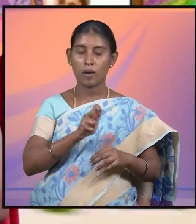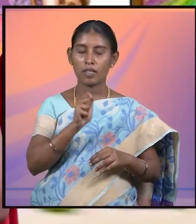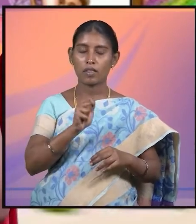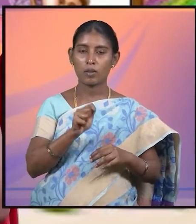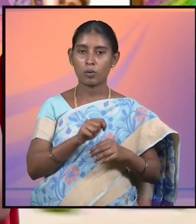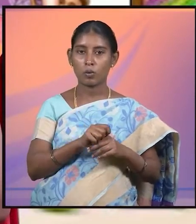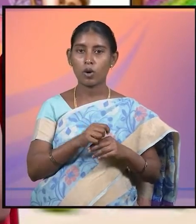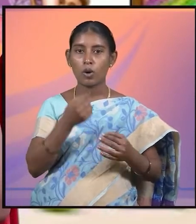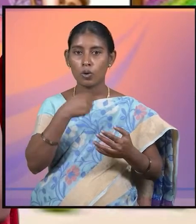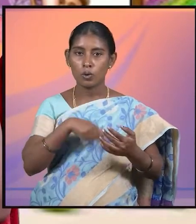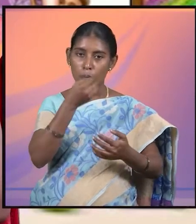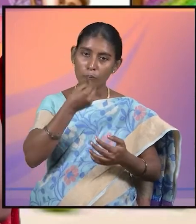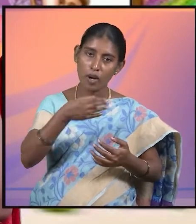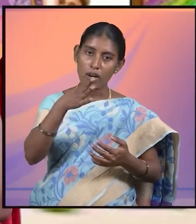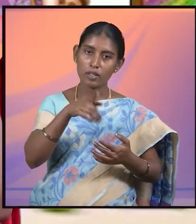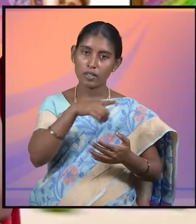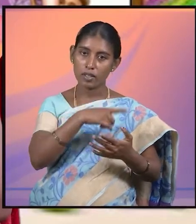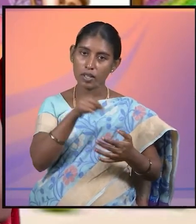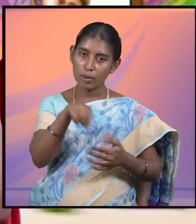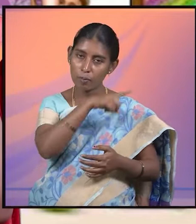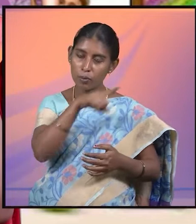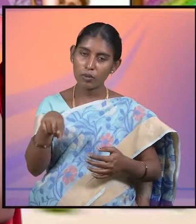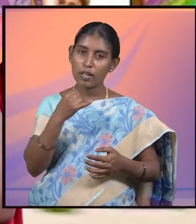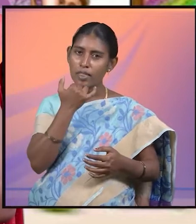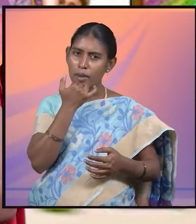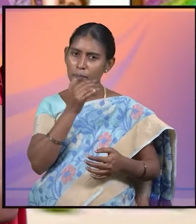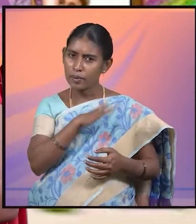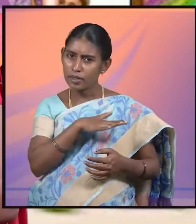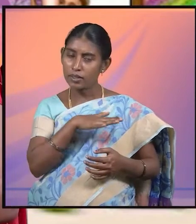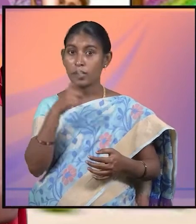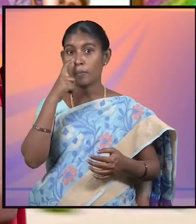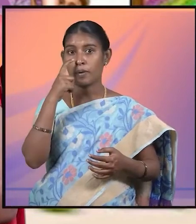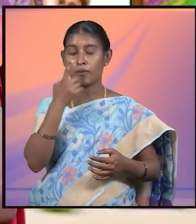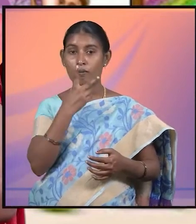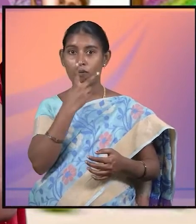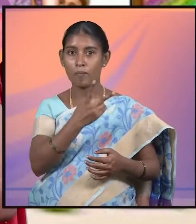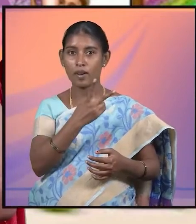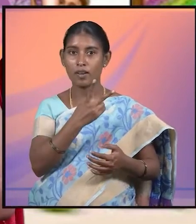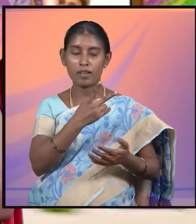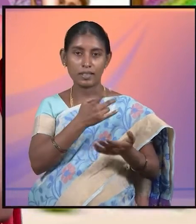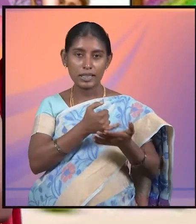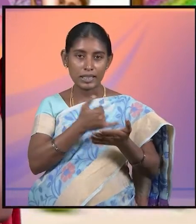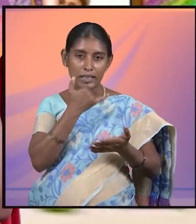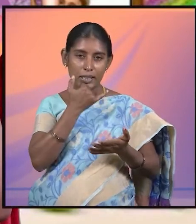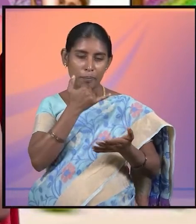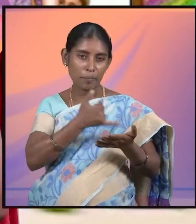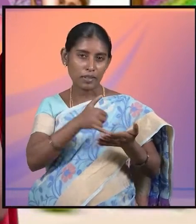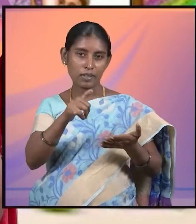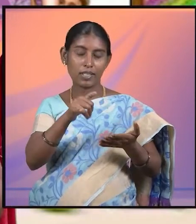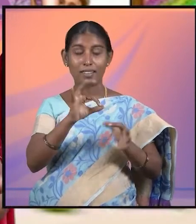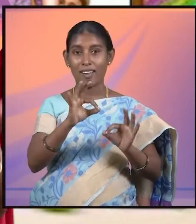தலைவன் ஏதேனும் பிழை செய்யும் பொழுது உடனே தலைவி அதை திருத்தமாக சொல்லி ஒழுங்கு செய்வது